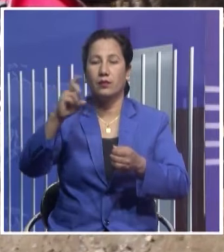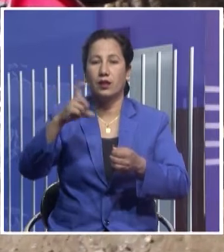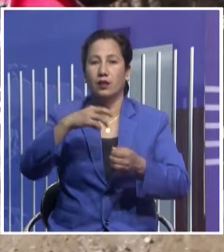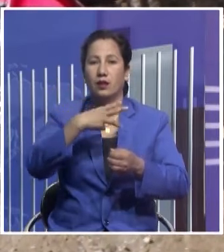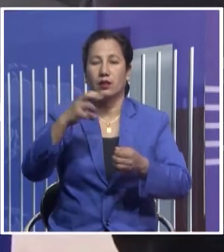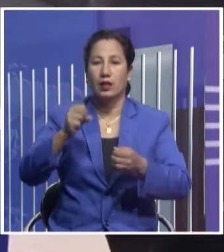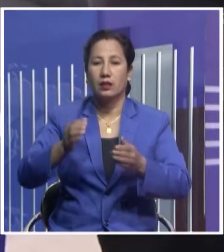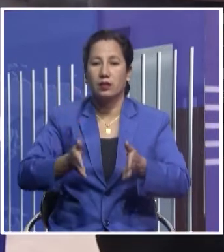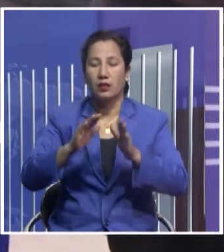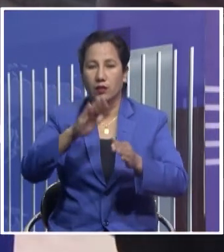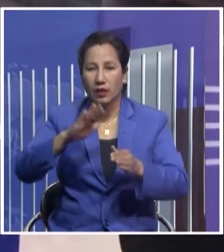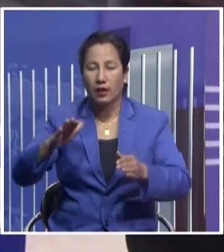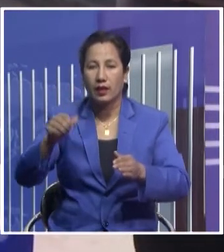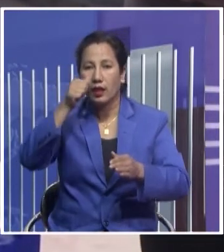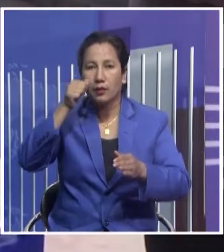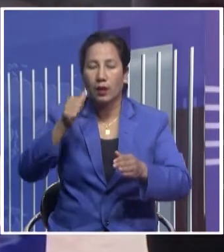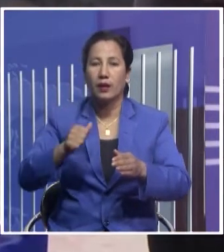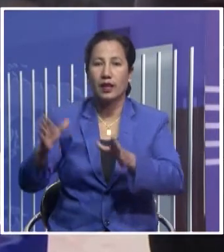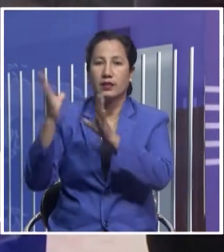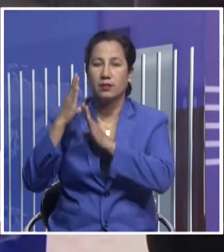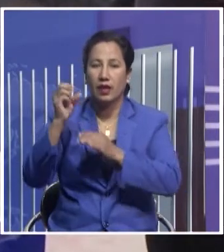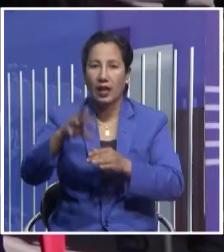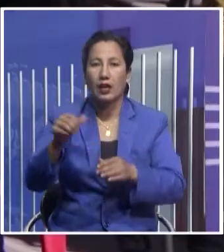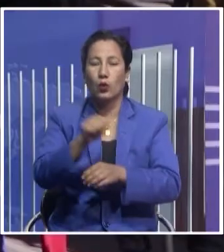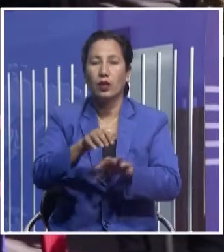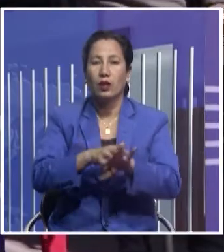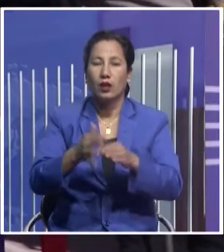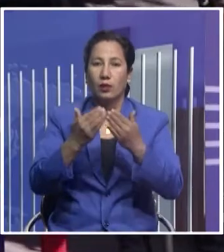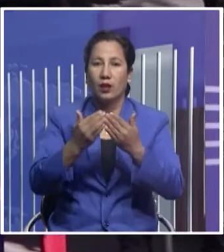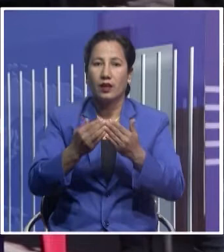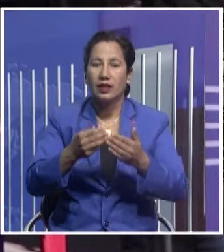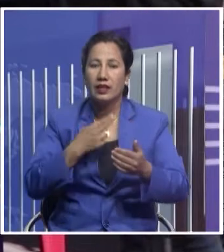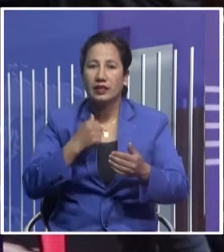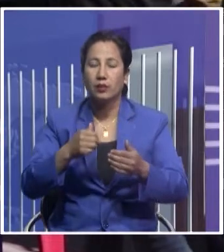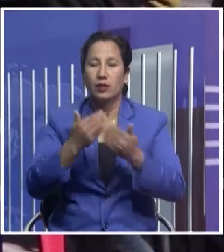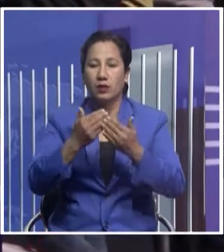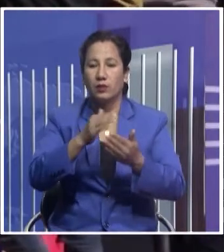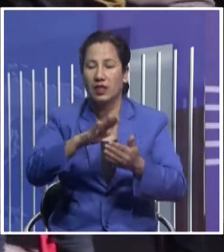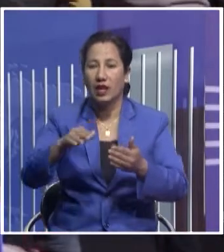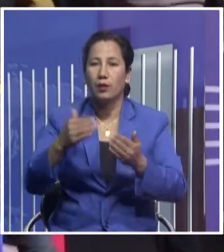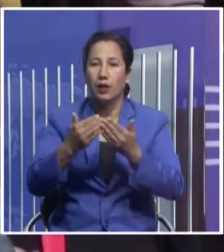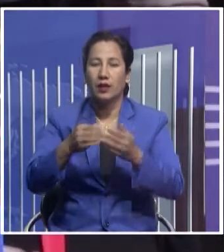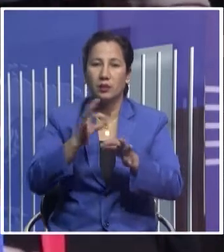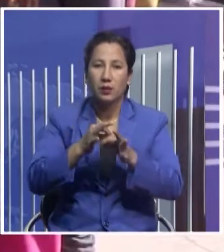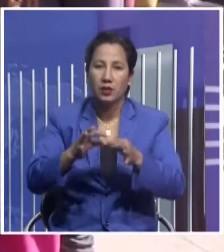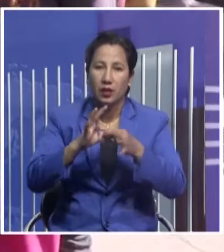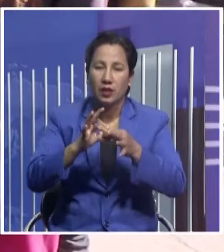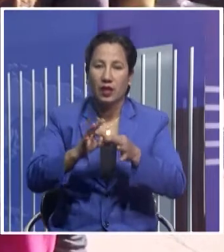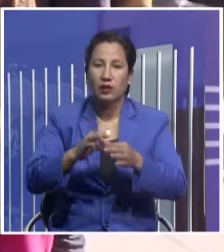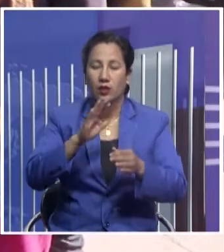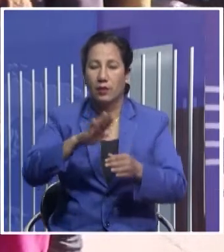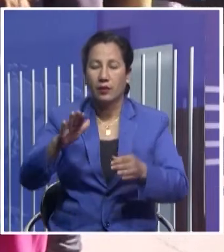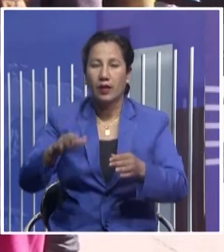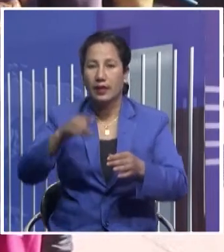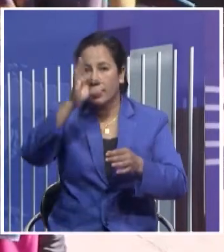सडक बालबालिकाहरूलाई अभिभावकलाई जिम्मा लगाएर उनीहरूले पढ्न चाहेको विद्यालयमा पढ्ने व्यवस्था मिलाइएको हो। बालबालिका